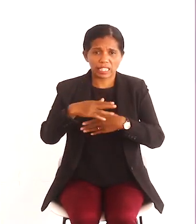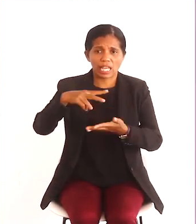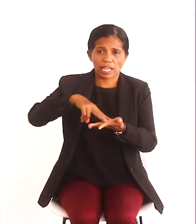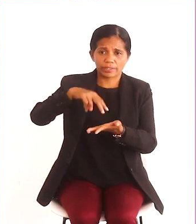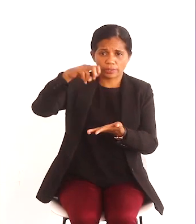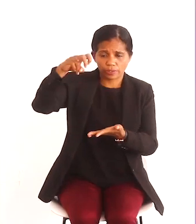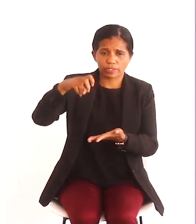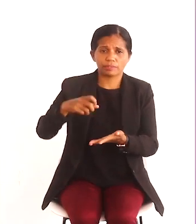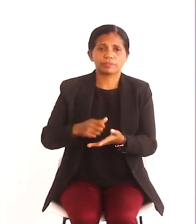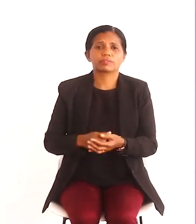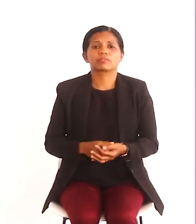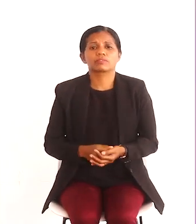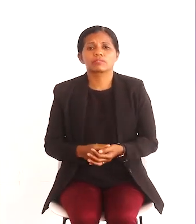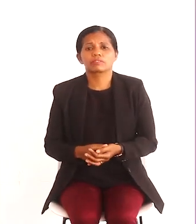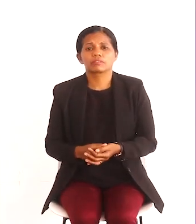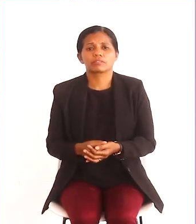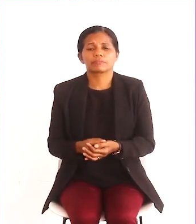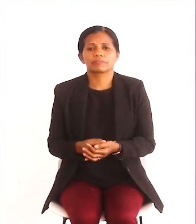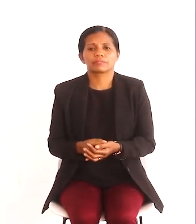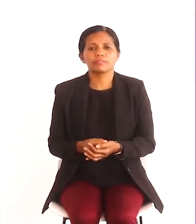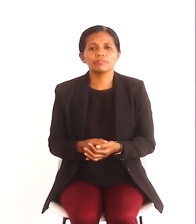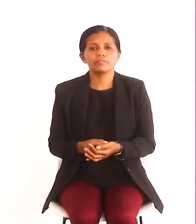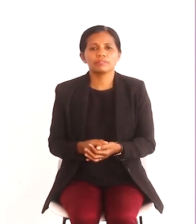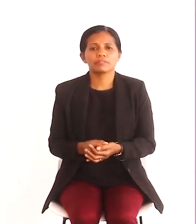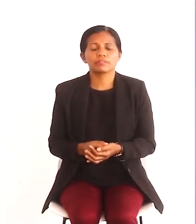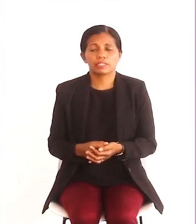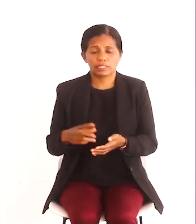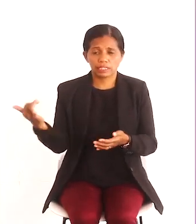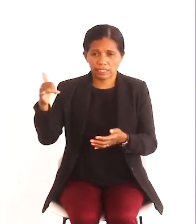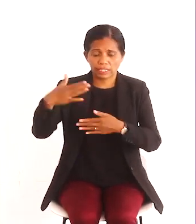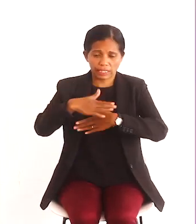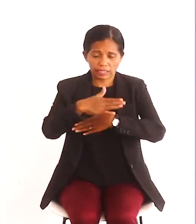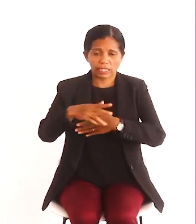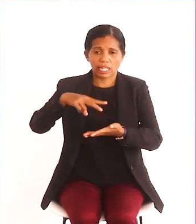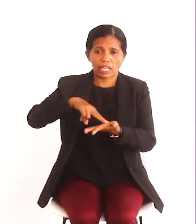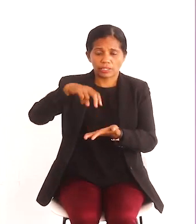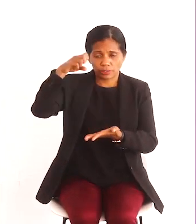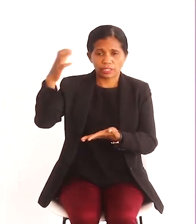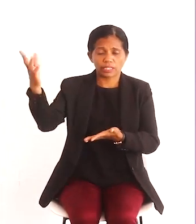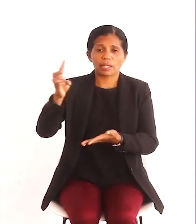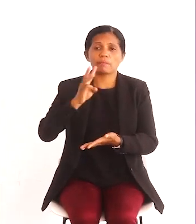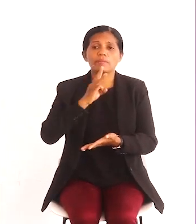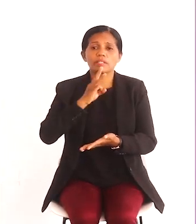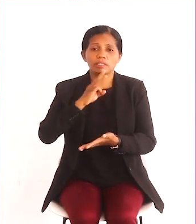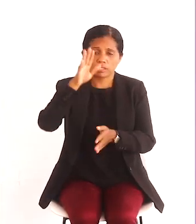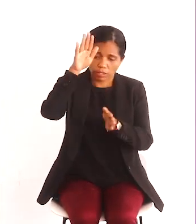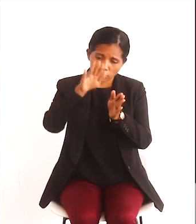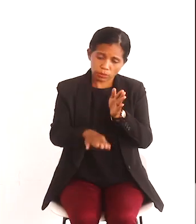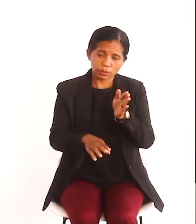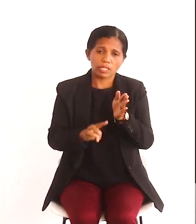haksoit, balena mos haksoit. Sira haksoit iha beleten, sira tun iha